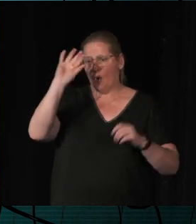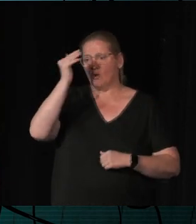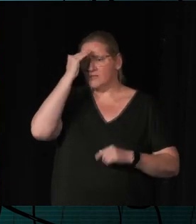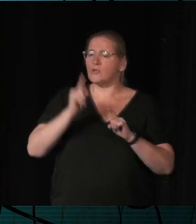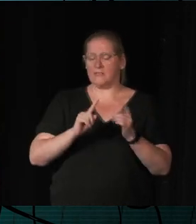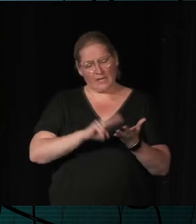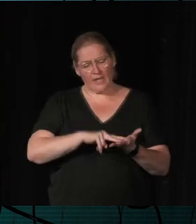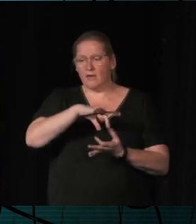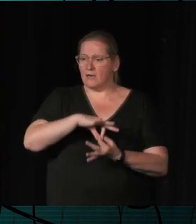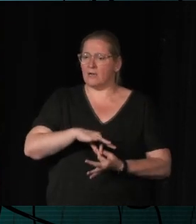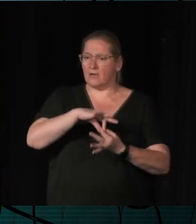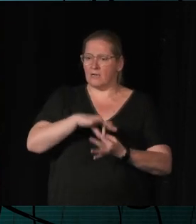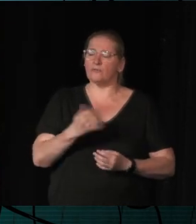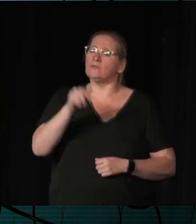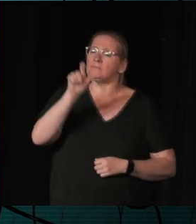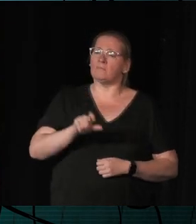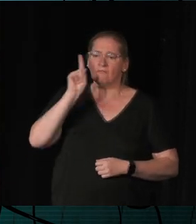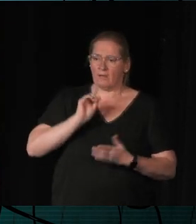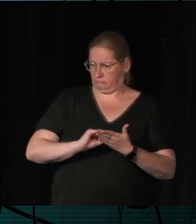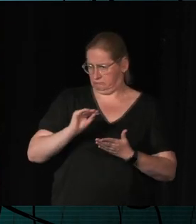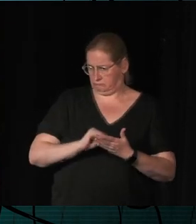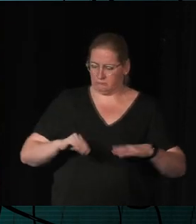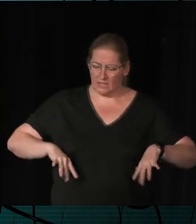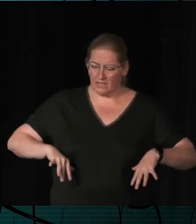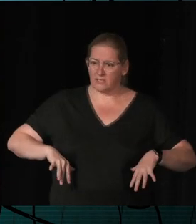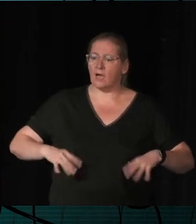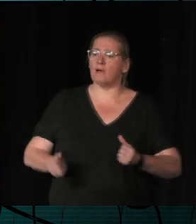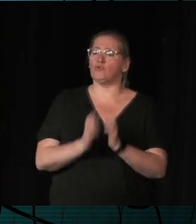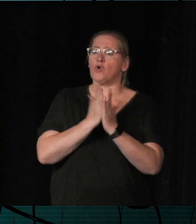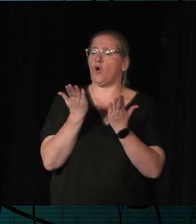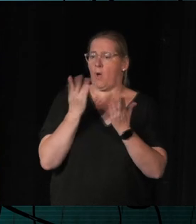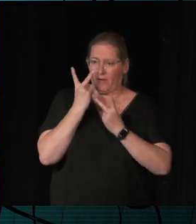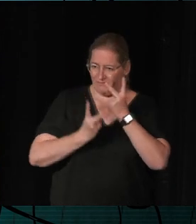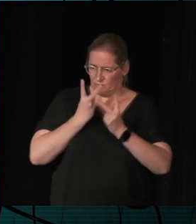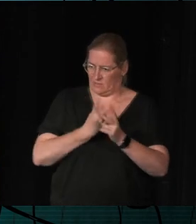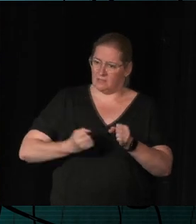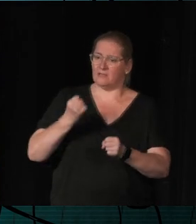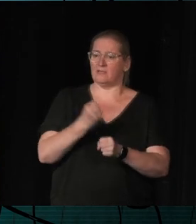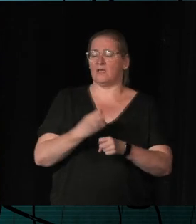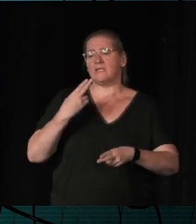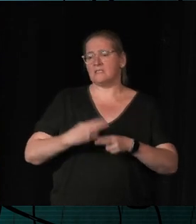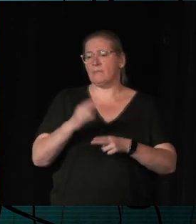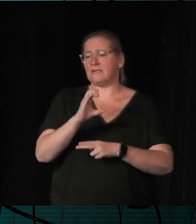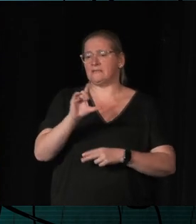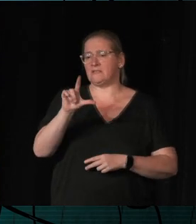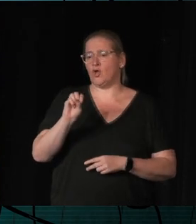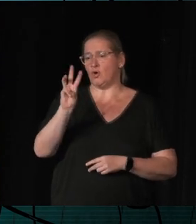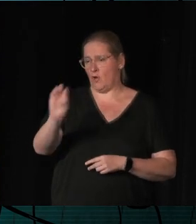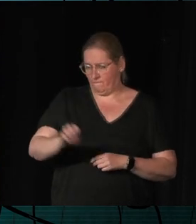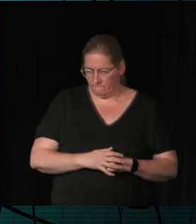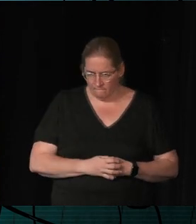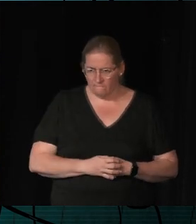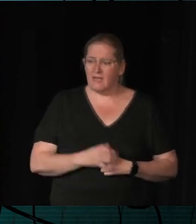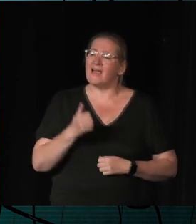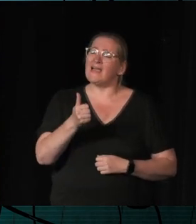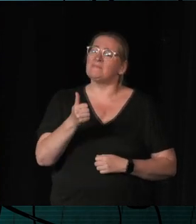citer une autrice canadienne qui a scénarisé et créé plusieurs romans visuels qui s'appelle Christine Love. Beaucoup de jeux qui renvoient à la